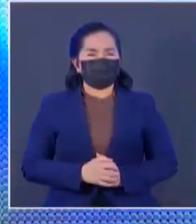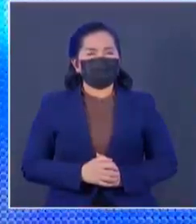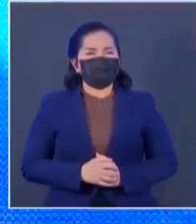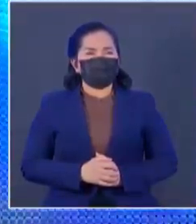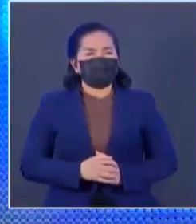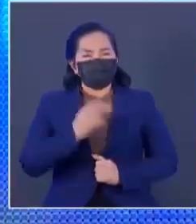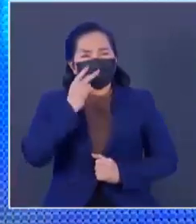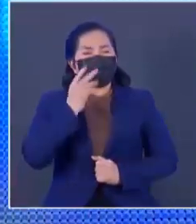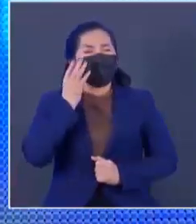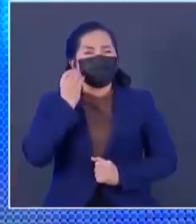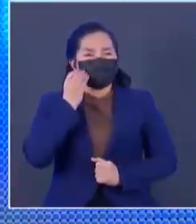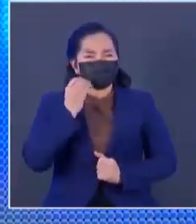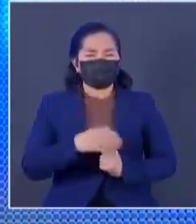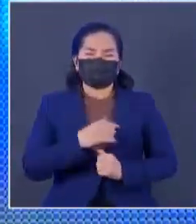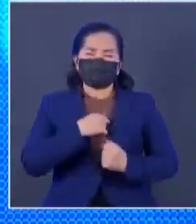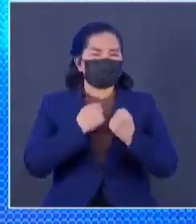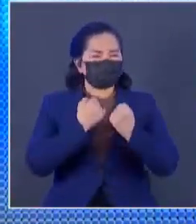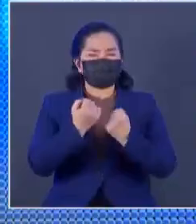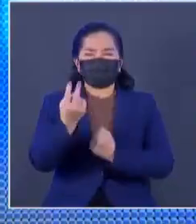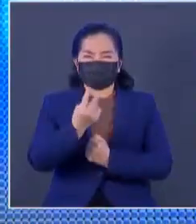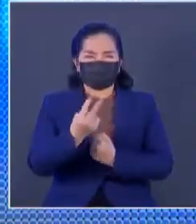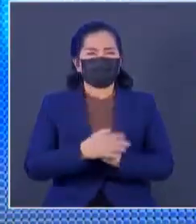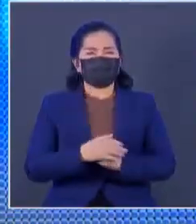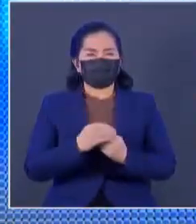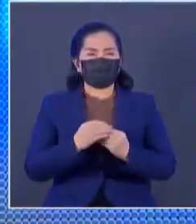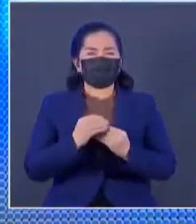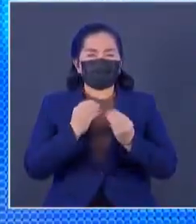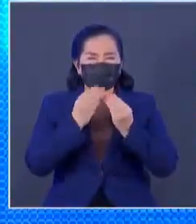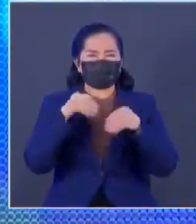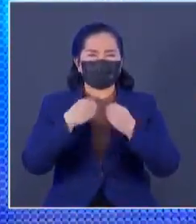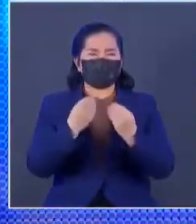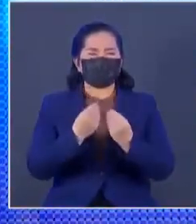เป็นคู่ที่น่ารักนะคะคุณผู้ชมส่งกำลังใจให้กับคู่นี้ด้วยขอให้มีข่าวดีเรื่องเบบี้ไวๆนะคะ